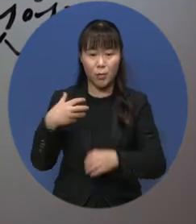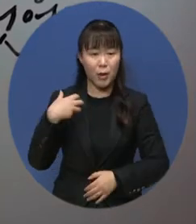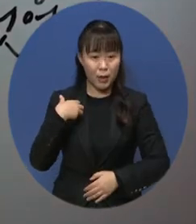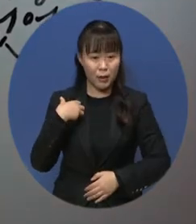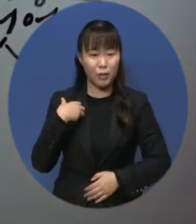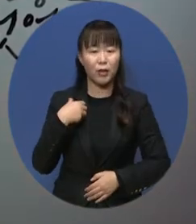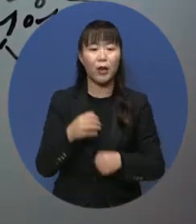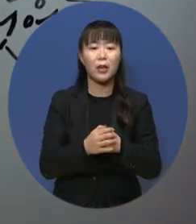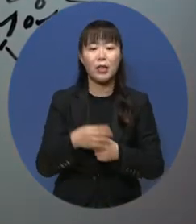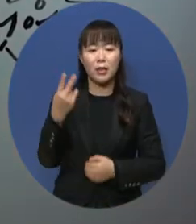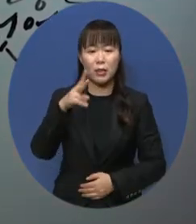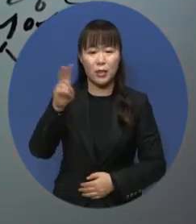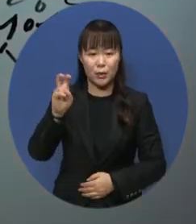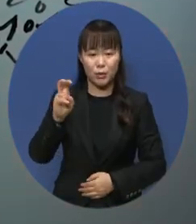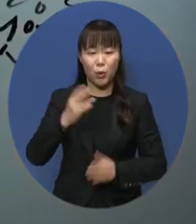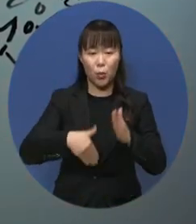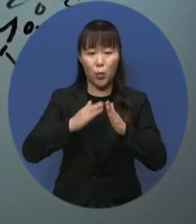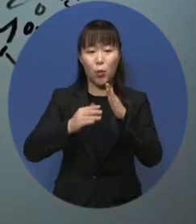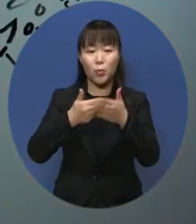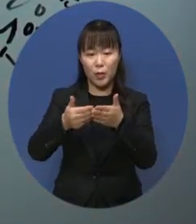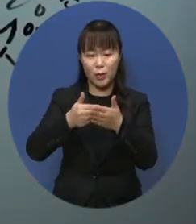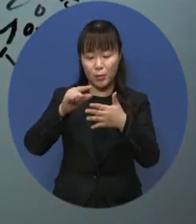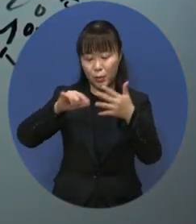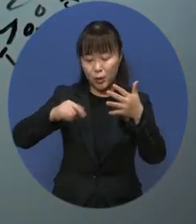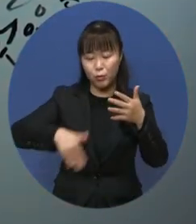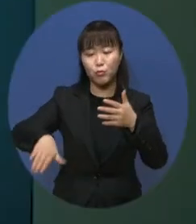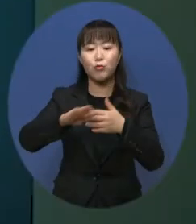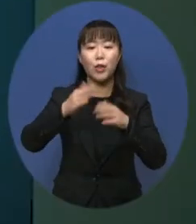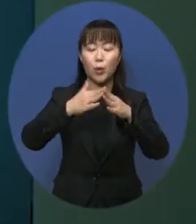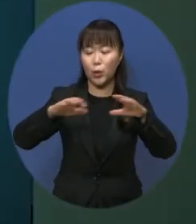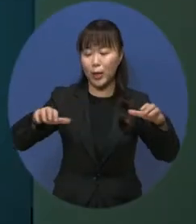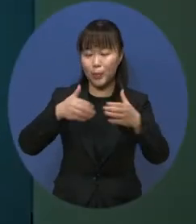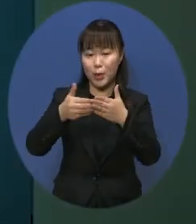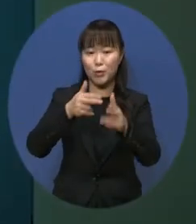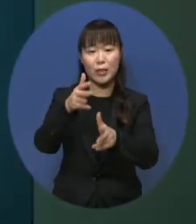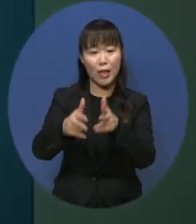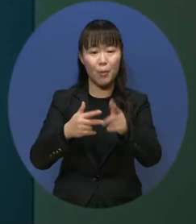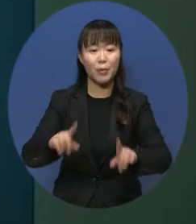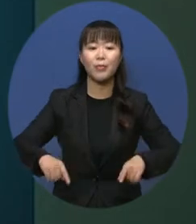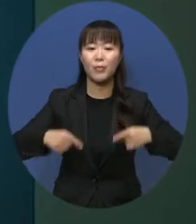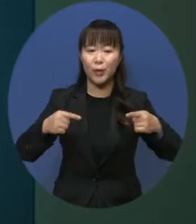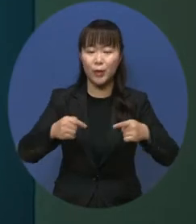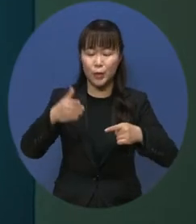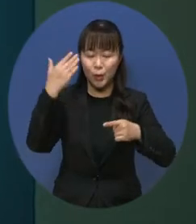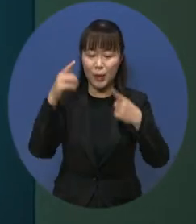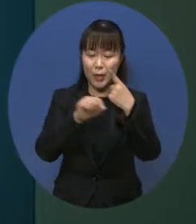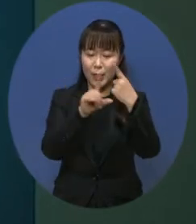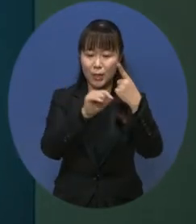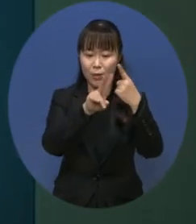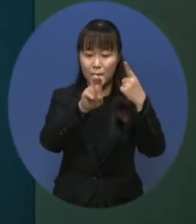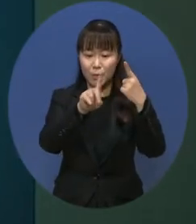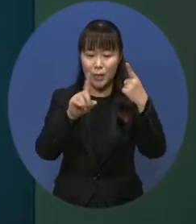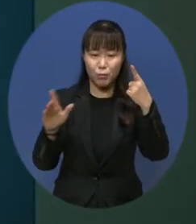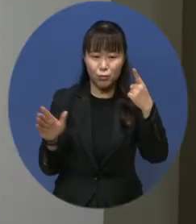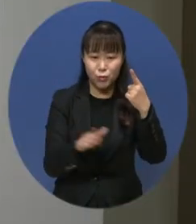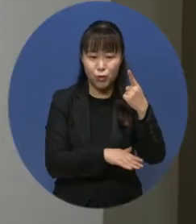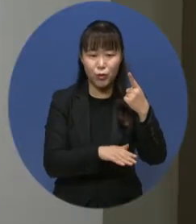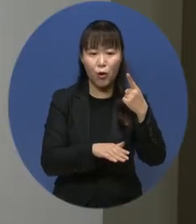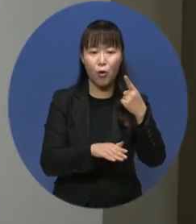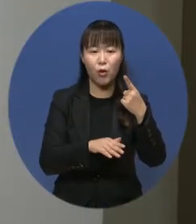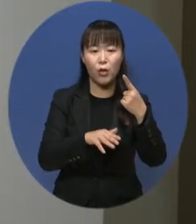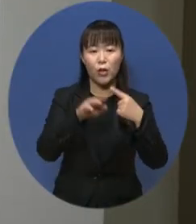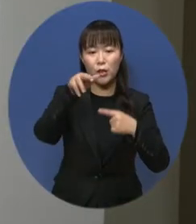문화뉴딜 2020 공공미술 프로젝트 우리 동네 미술 사업에 동참해 지난 21일부터 무주